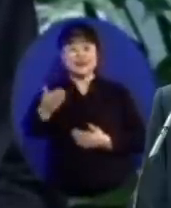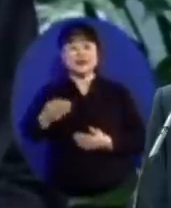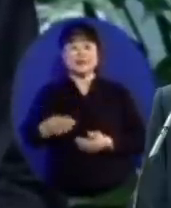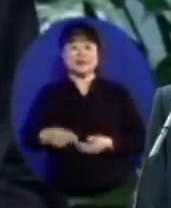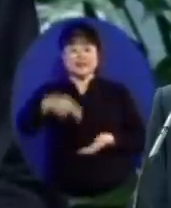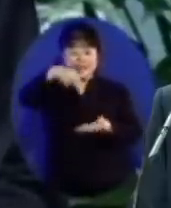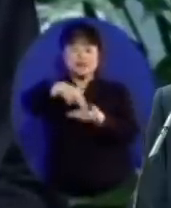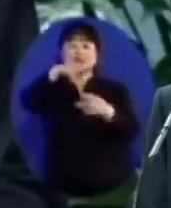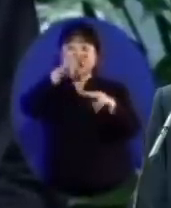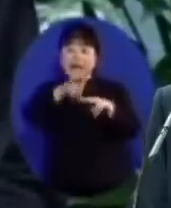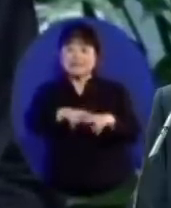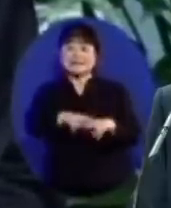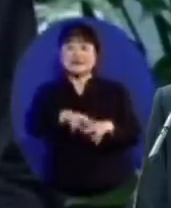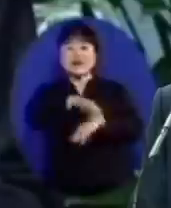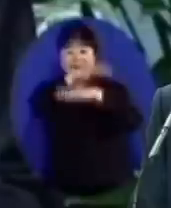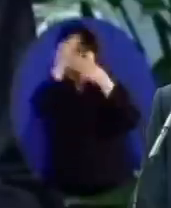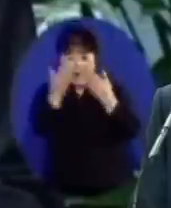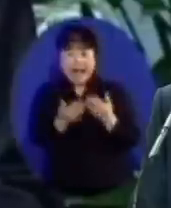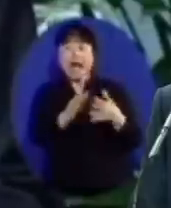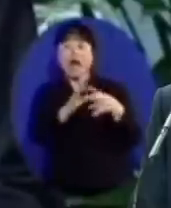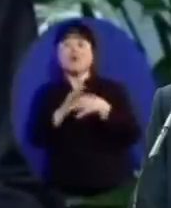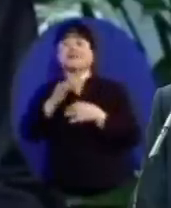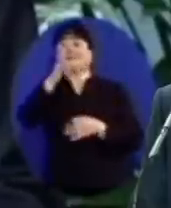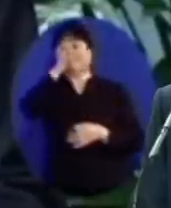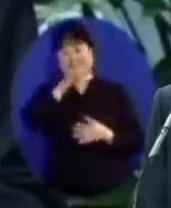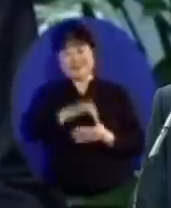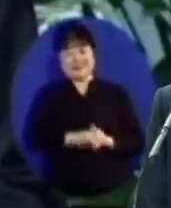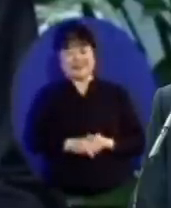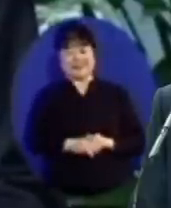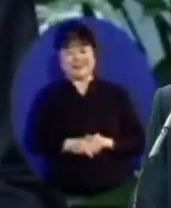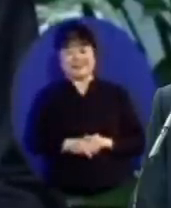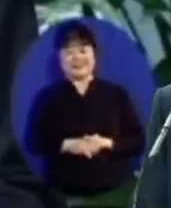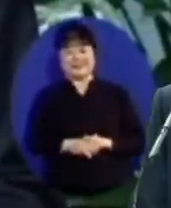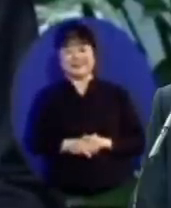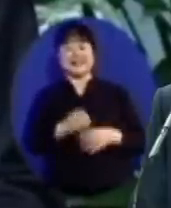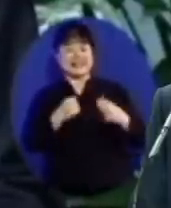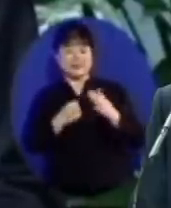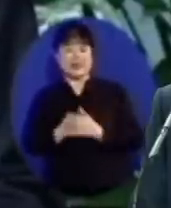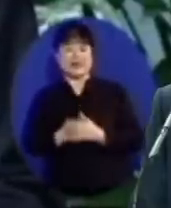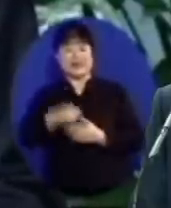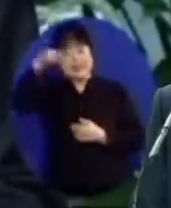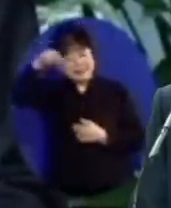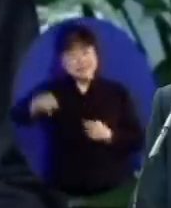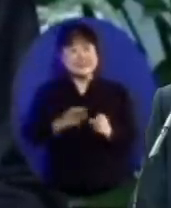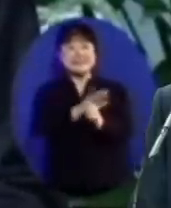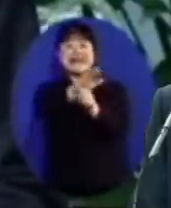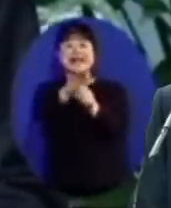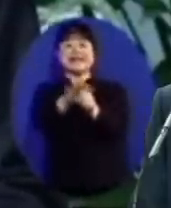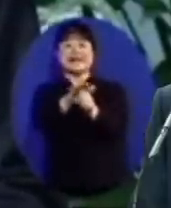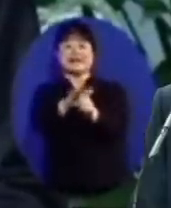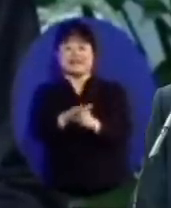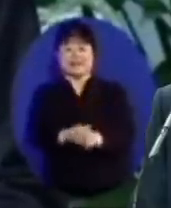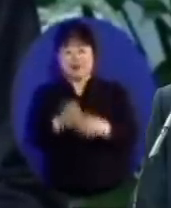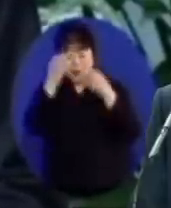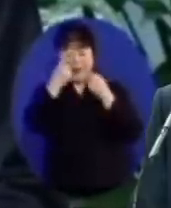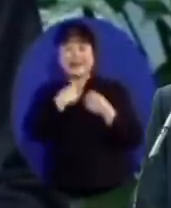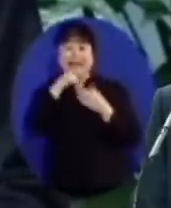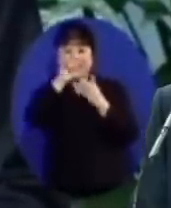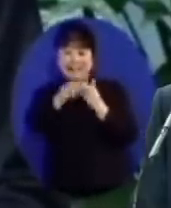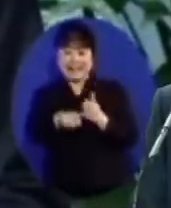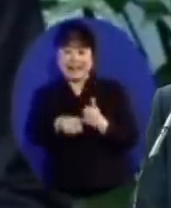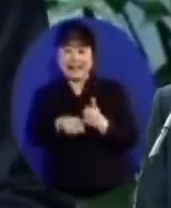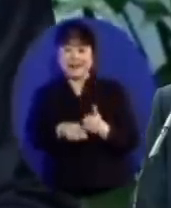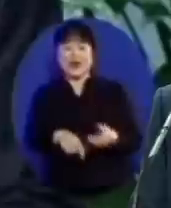일어서고 앉음까지도 하나님은 관심을 가지고 계신 것입니다. 그러므로 깊이 사랑한다는 것은 우리가 고난당할 때